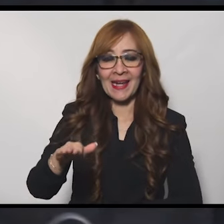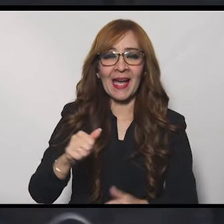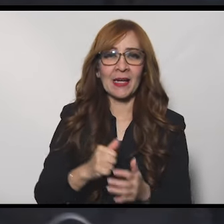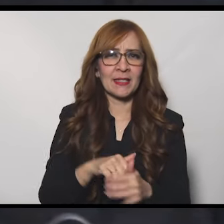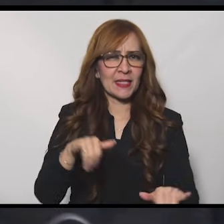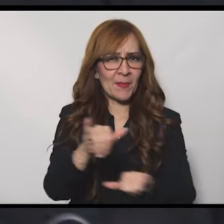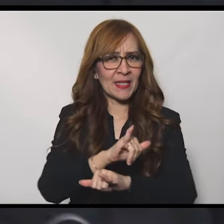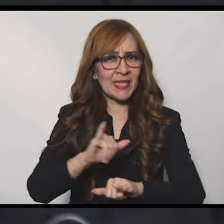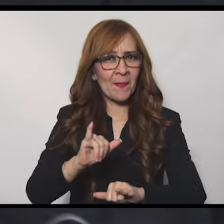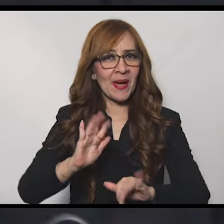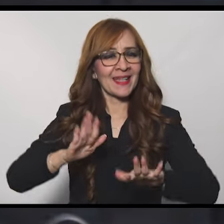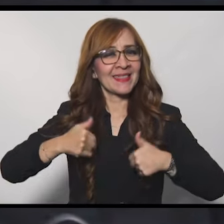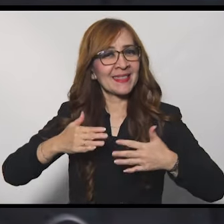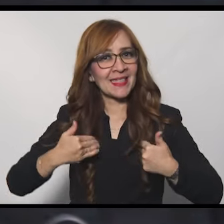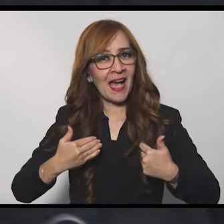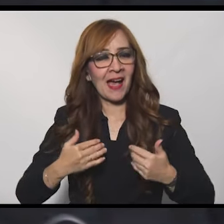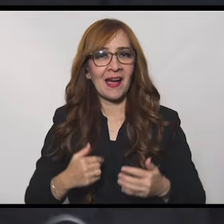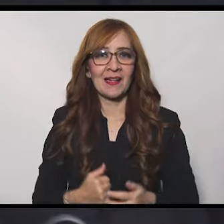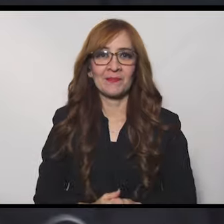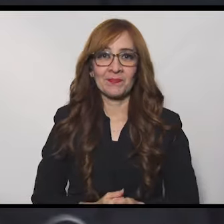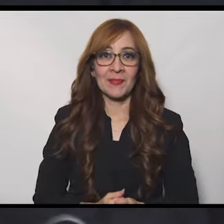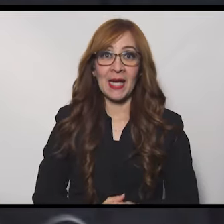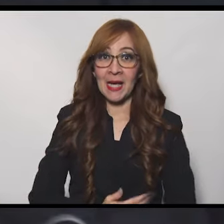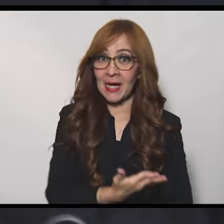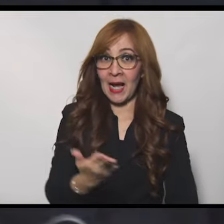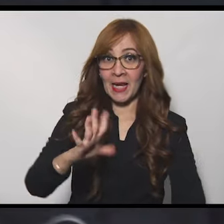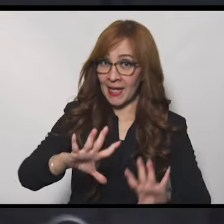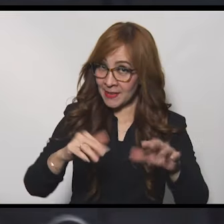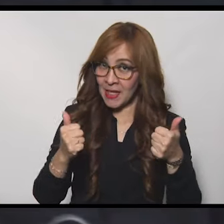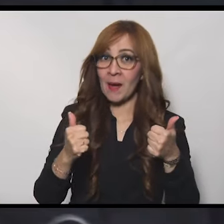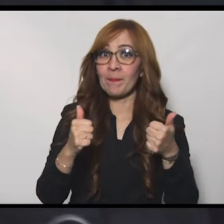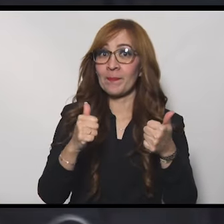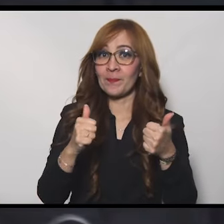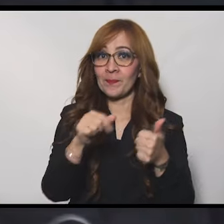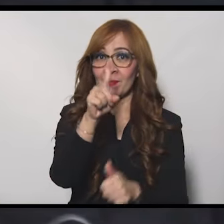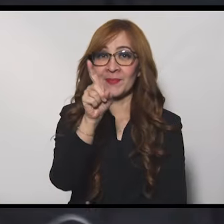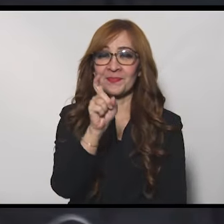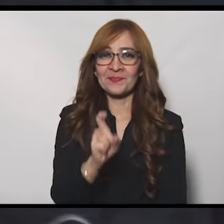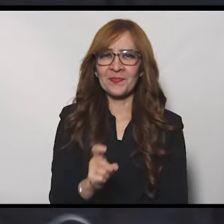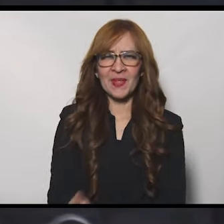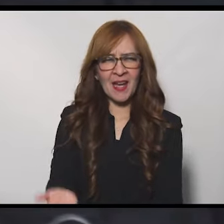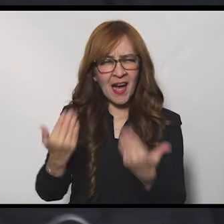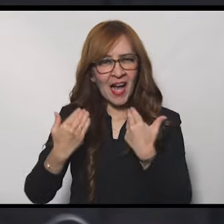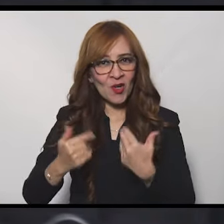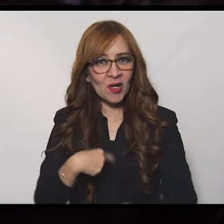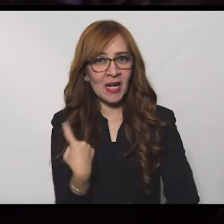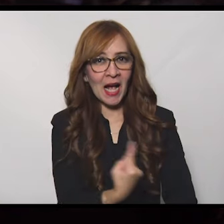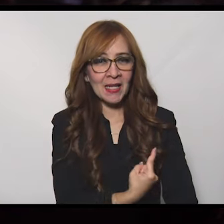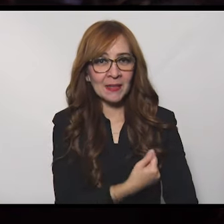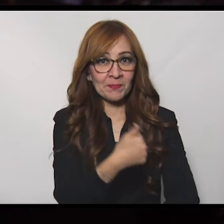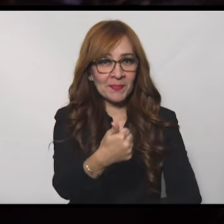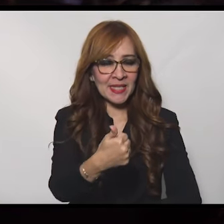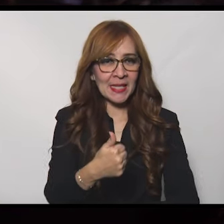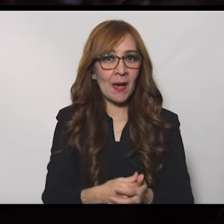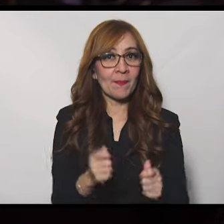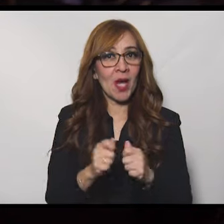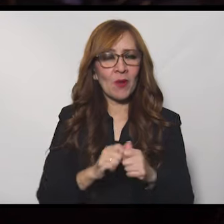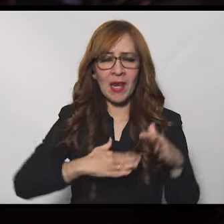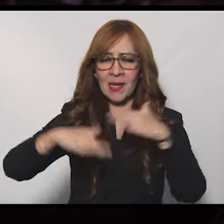kita sama-sama have fun. So, are you guys ready for today? Come on, you can do better than this. Are you guys ready for